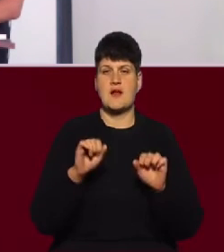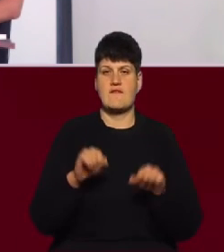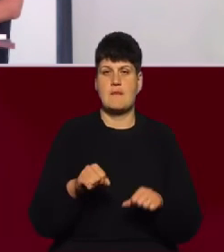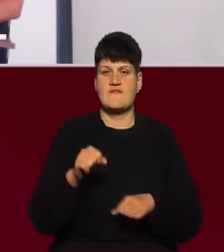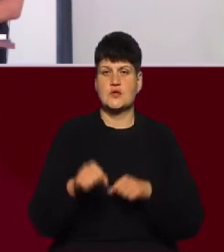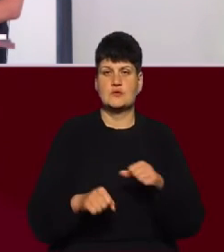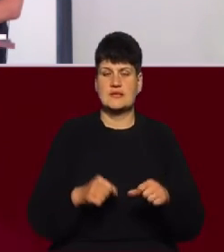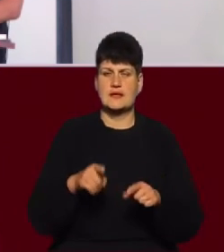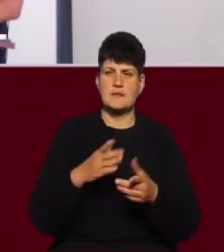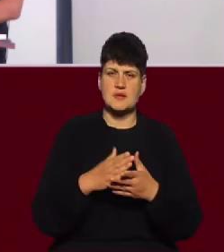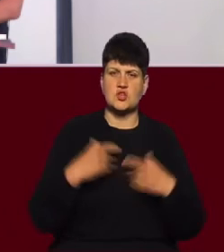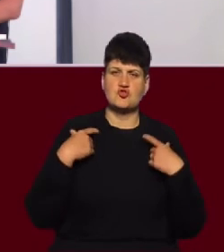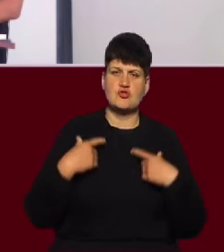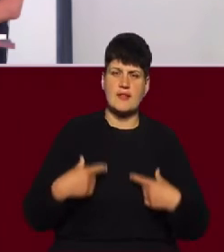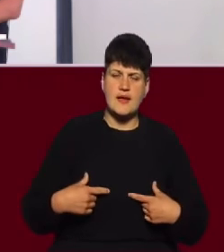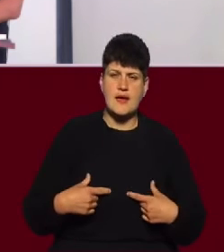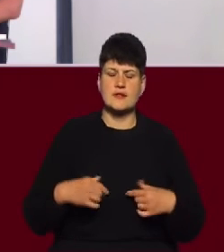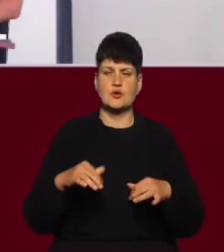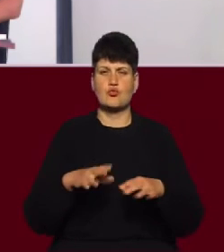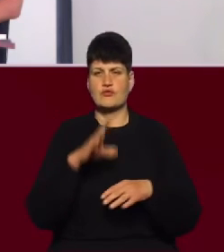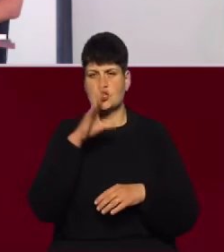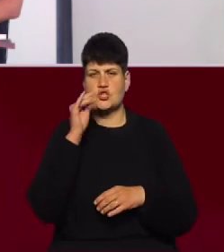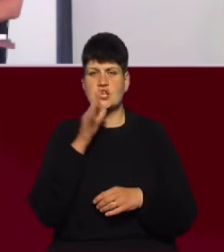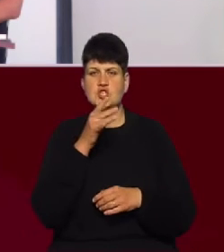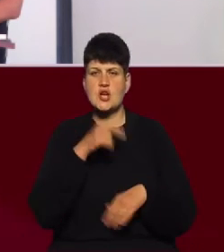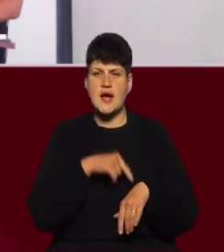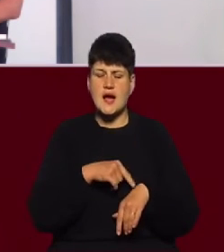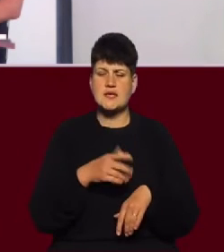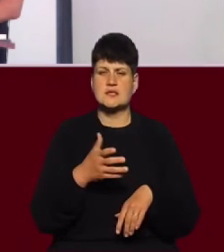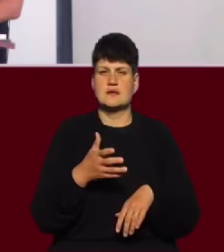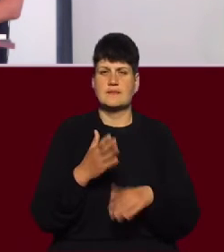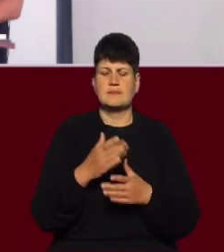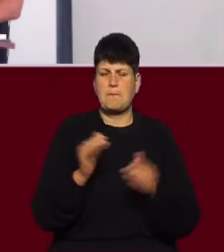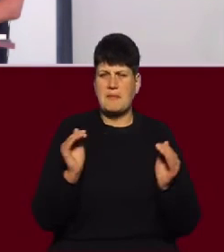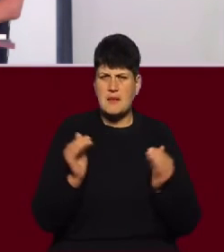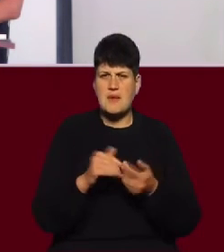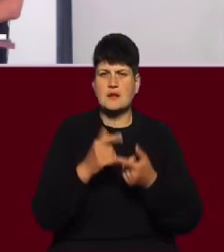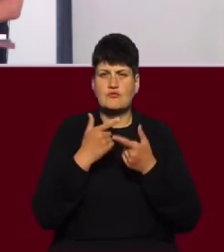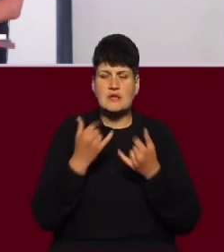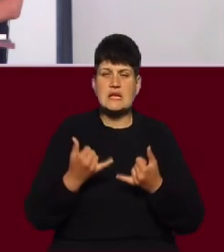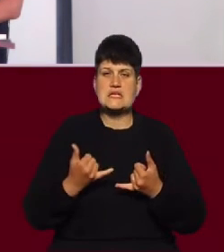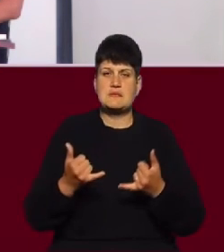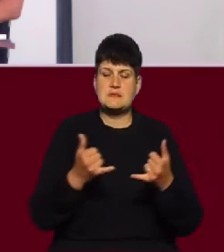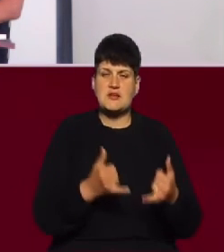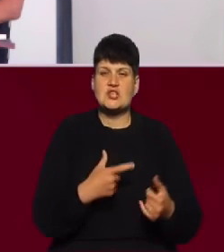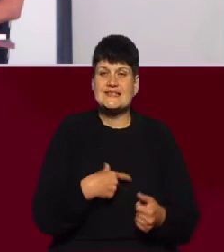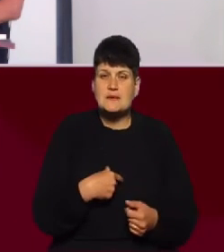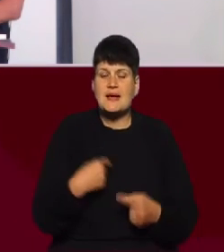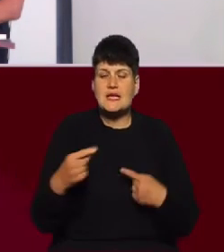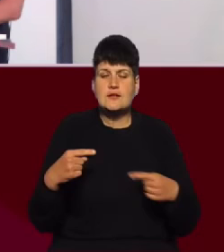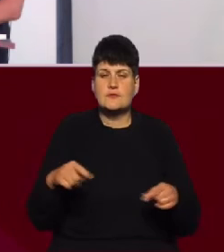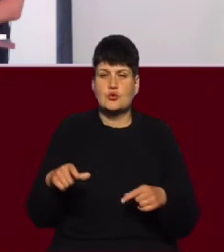жилети, таке як рух в нічний час, тобто мінімальна інформація для хоча б для забезпечення себе та інших учасників дорожнього руху, вона там